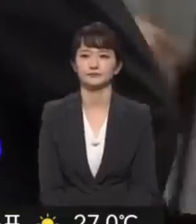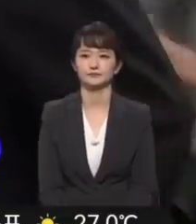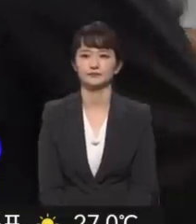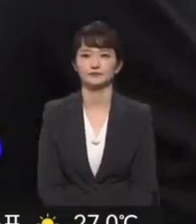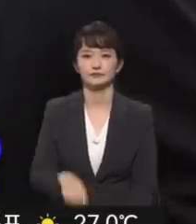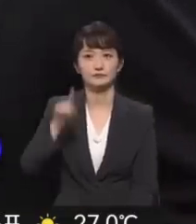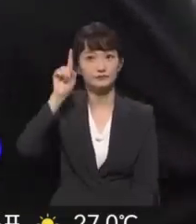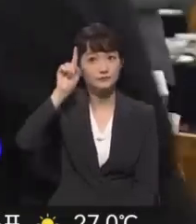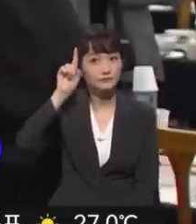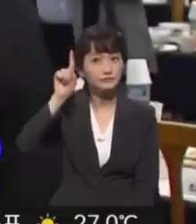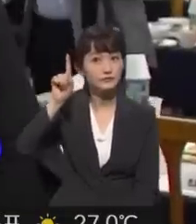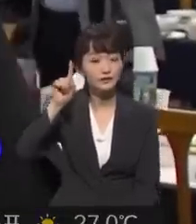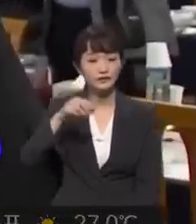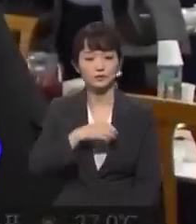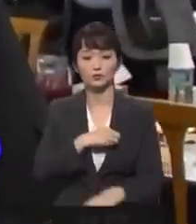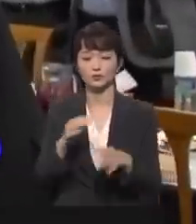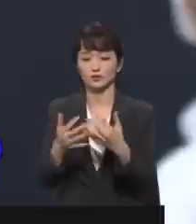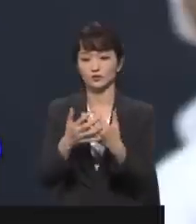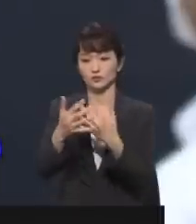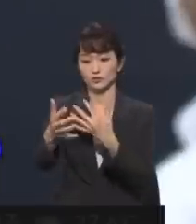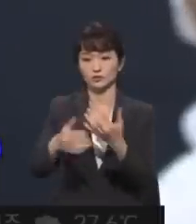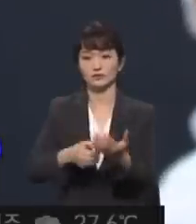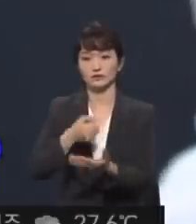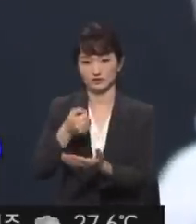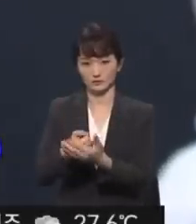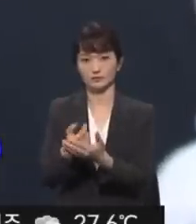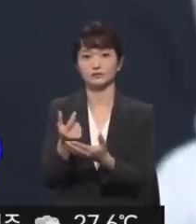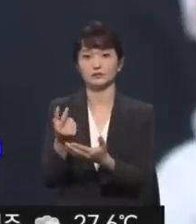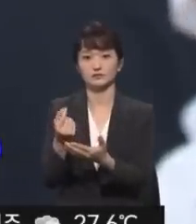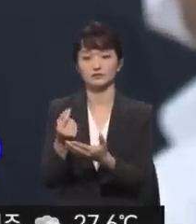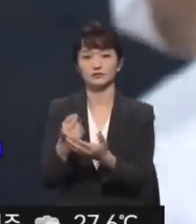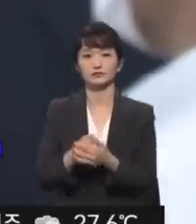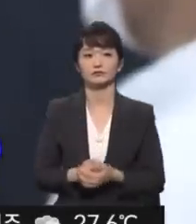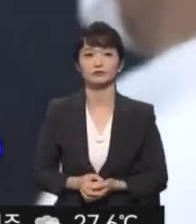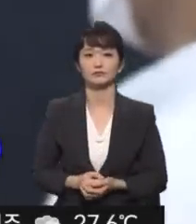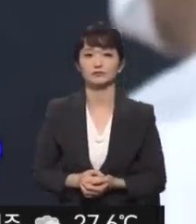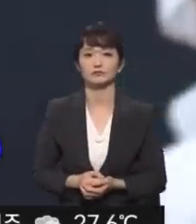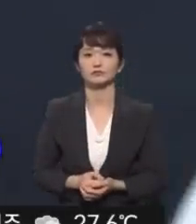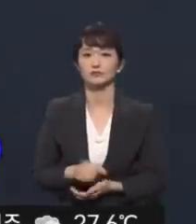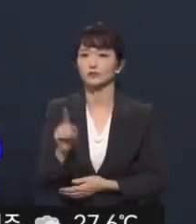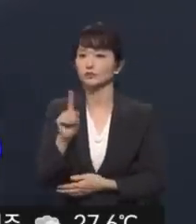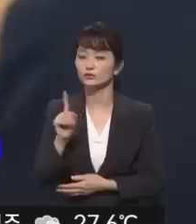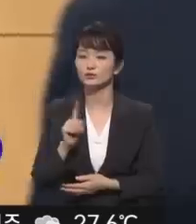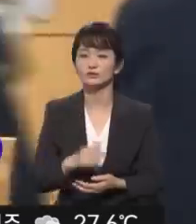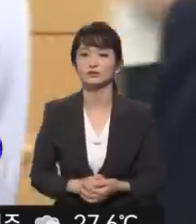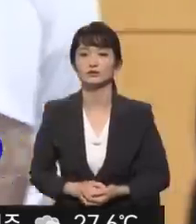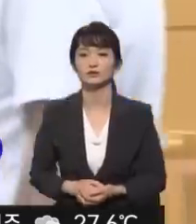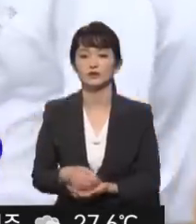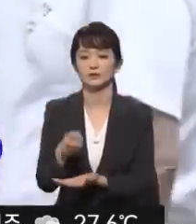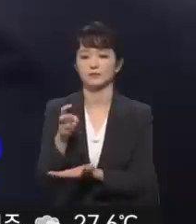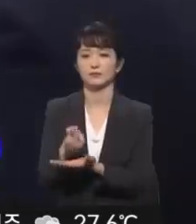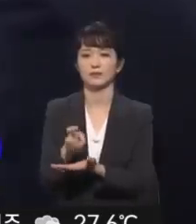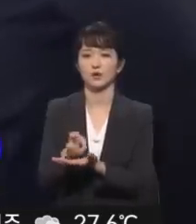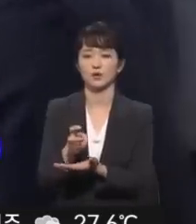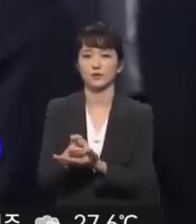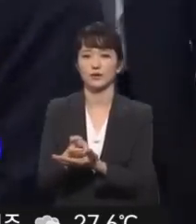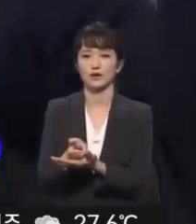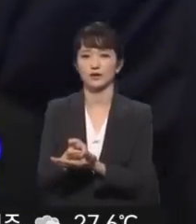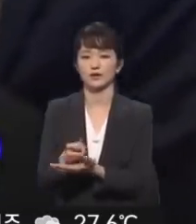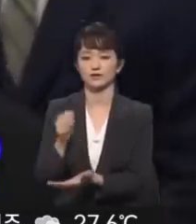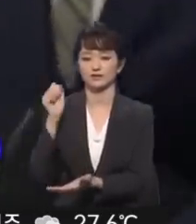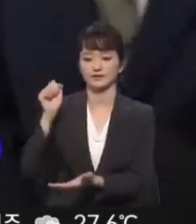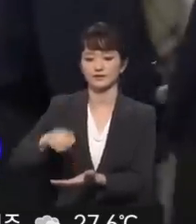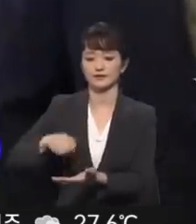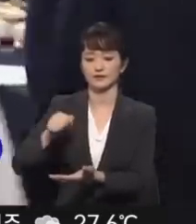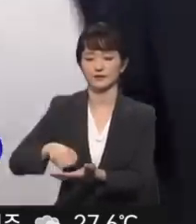내일 24시간을 보면 내일 청해서 결론이 날 것 같다고 말씀하셨는데 어디로 가야 되니까 김우식 것은 이 목에서 이제 법리적으로 놓은 저 판결문을 우리가